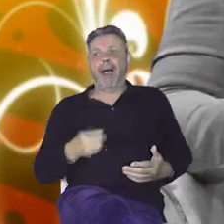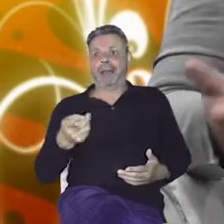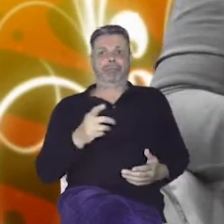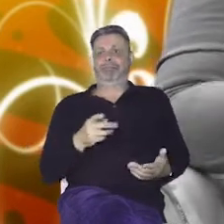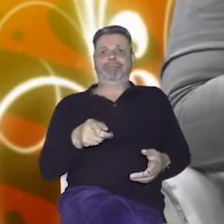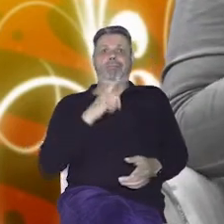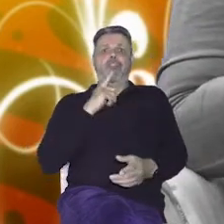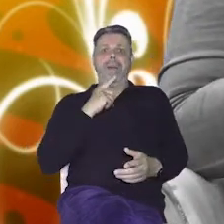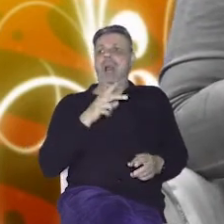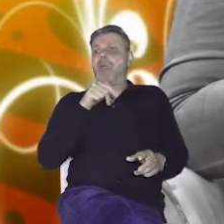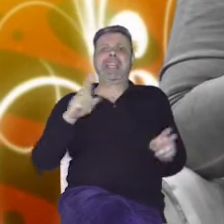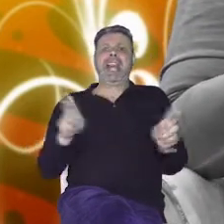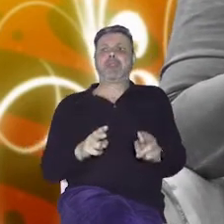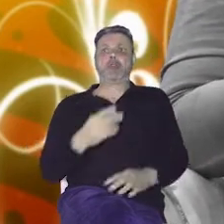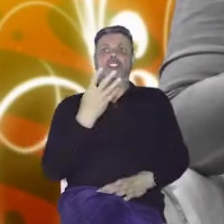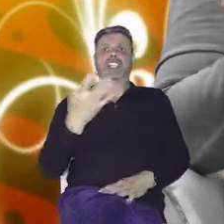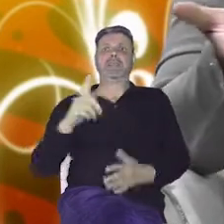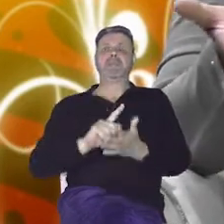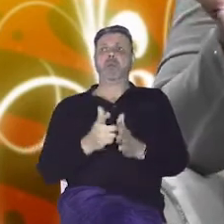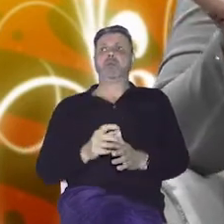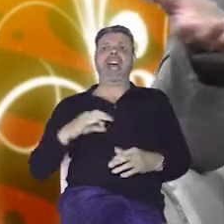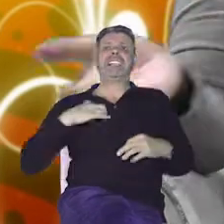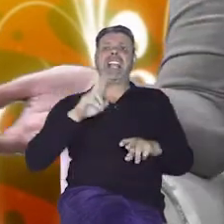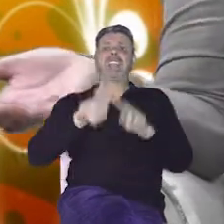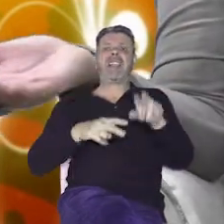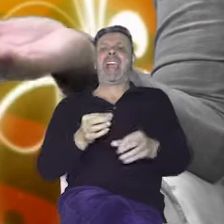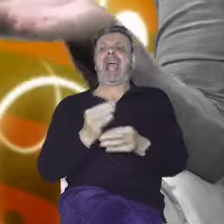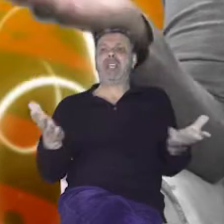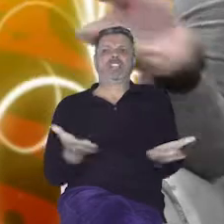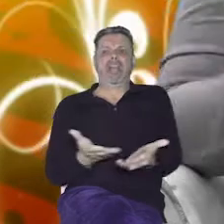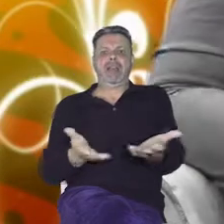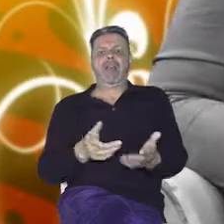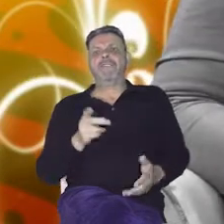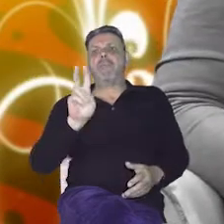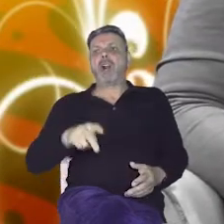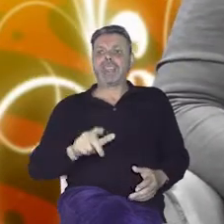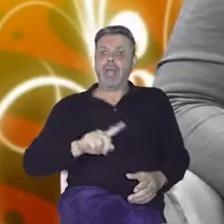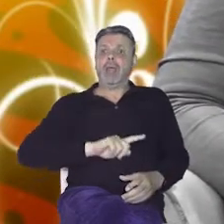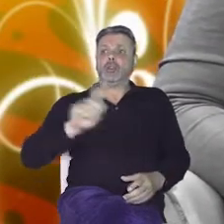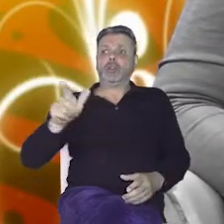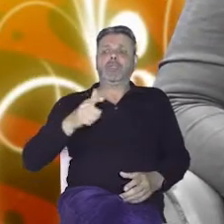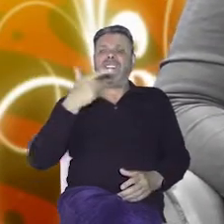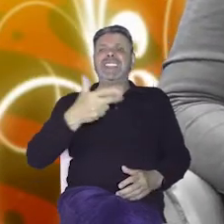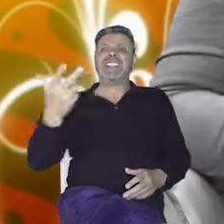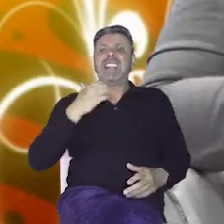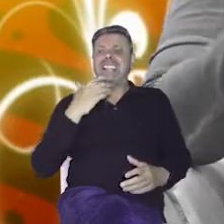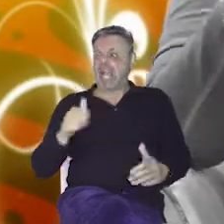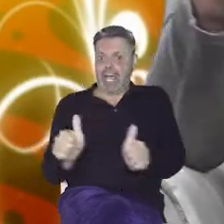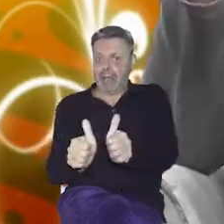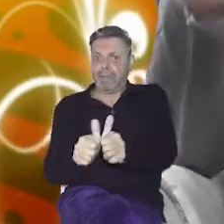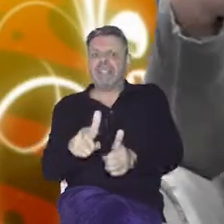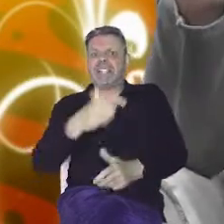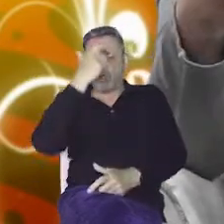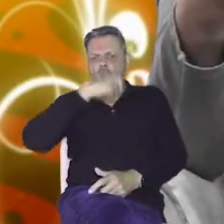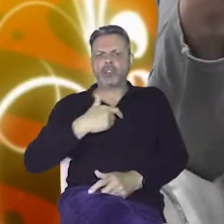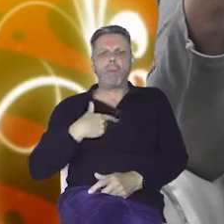je sve prekratko, 45 minuta zdravstvena njega je ništa, vi morate ostali 23 sata s tom osobom provesti. Dakle, mi nemamo